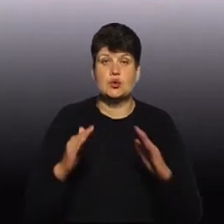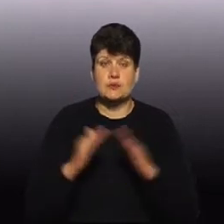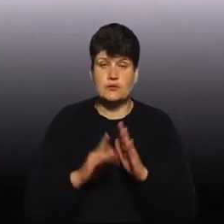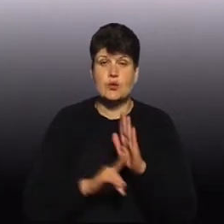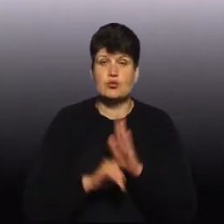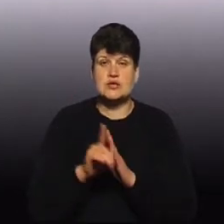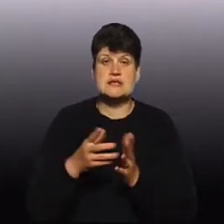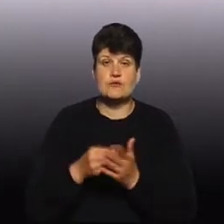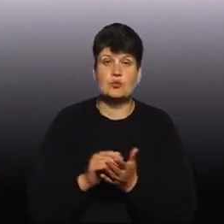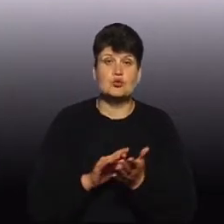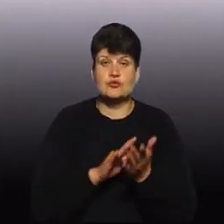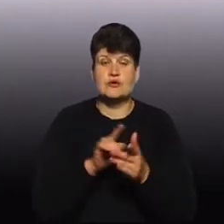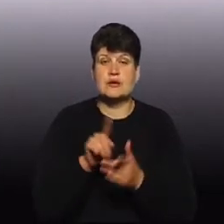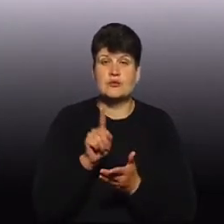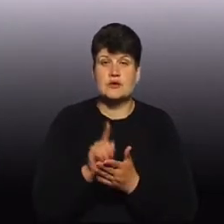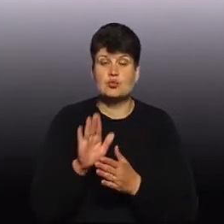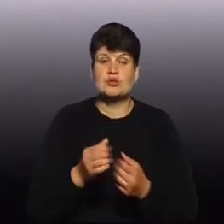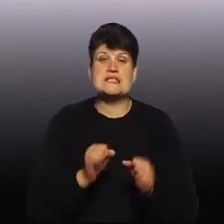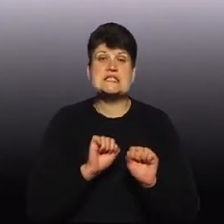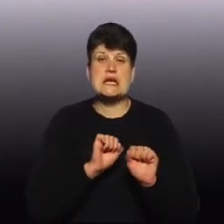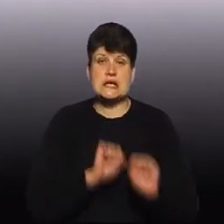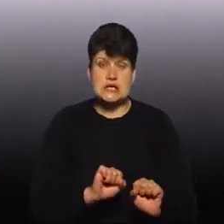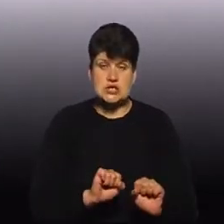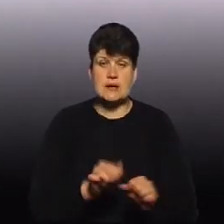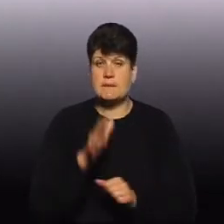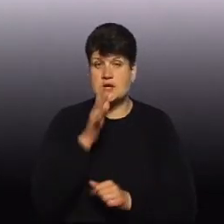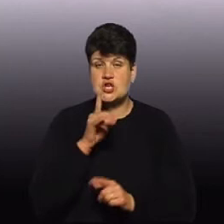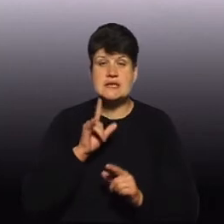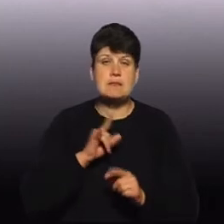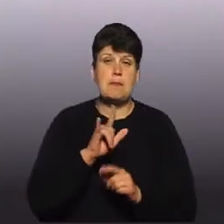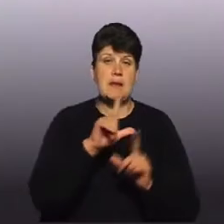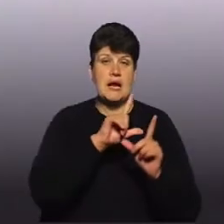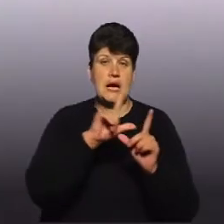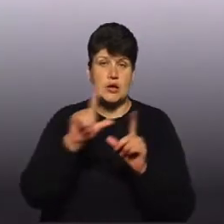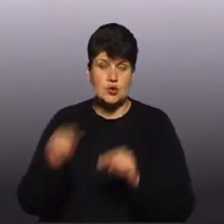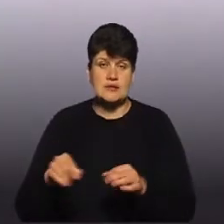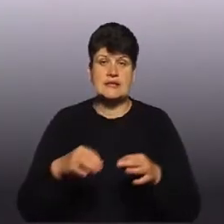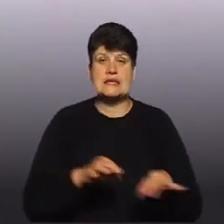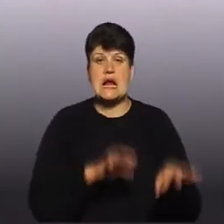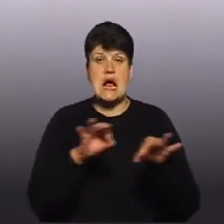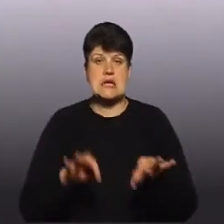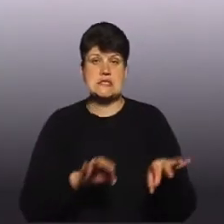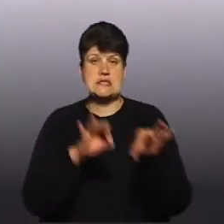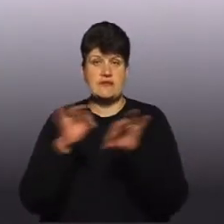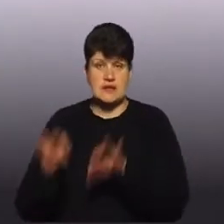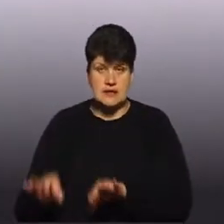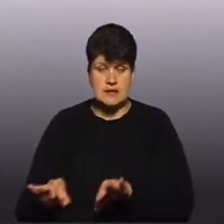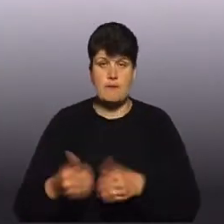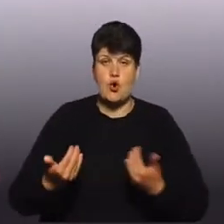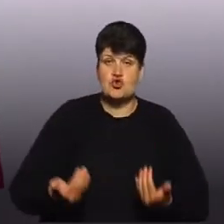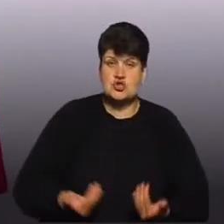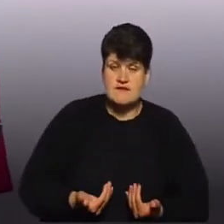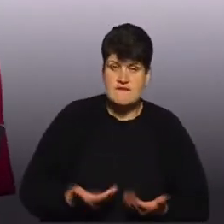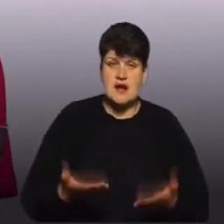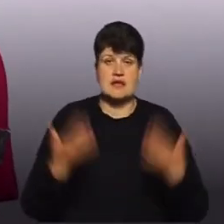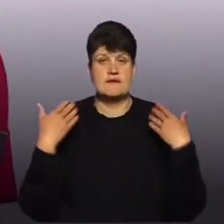звичайно, вони повинні бути захищені. Захищені під час перельотів, захищені під час трансферів, захищені під час проживання, під час відпочинку.